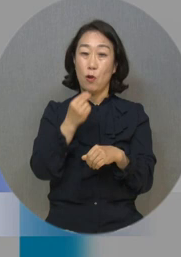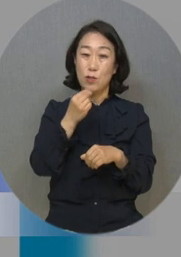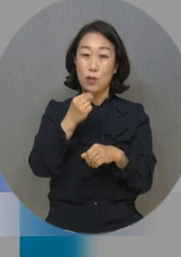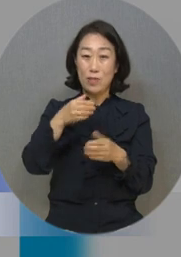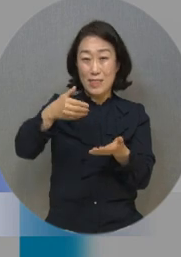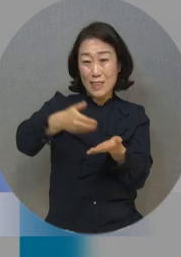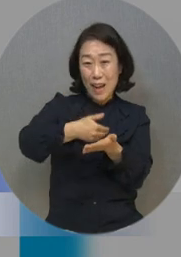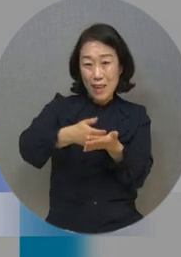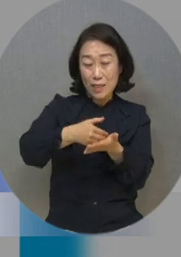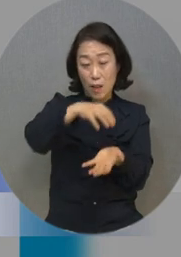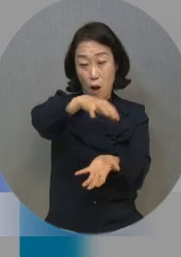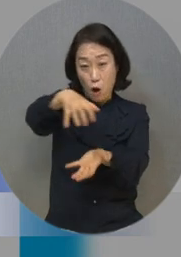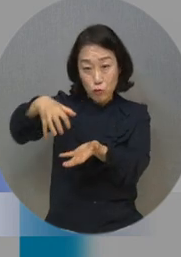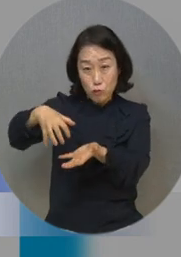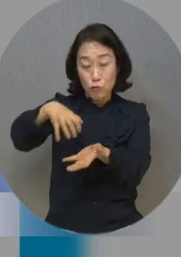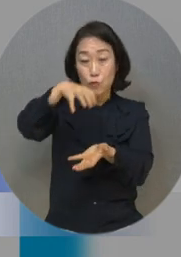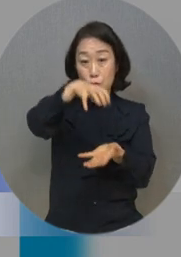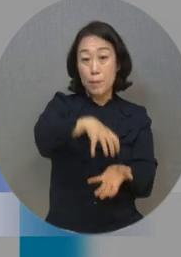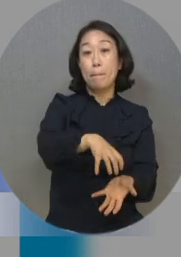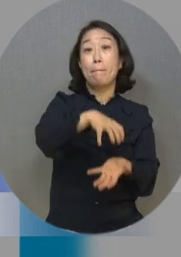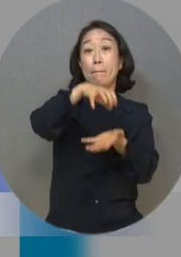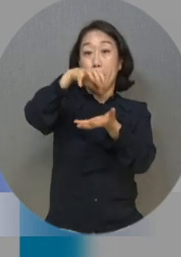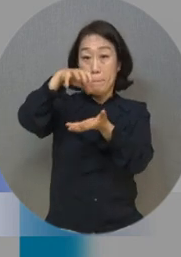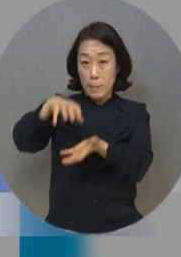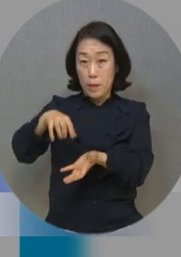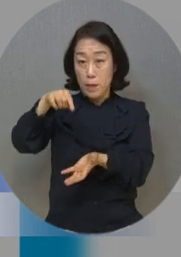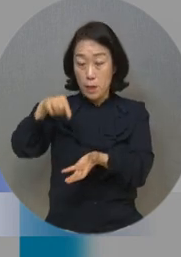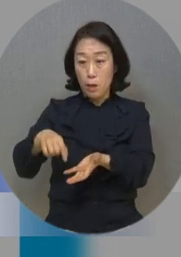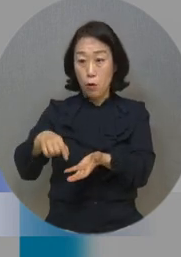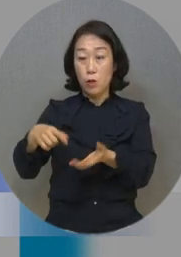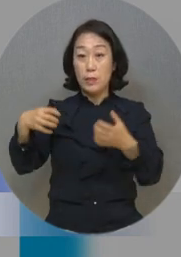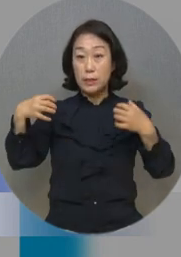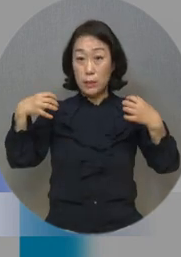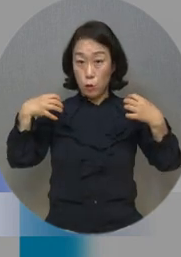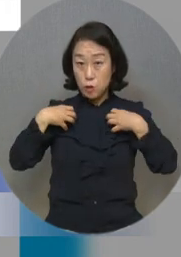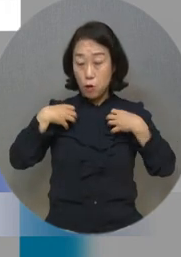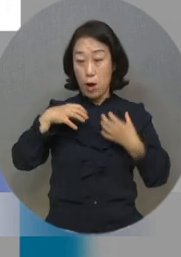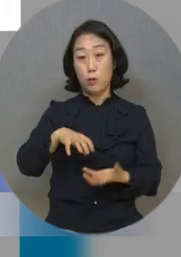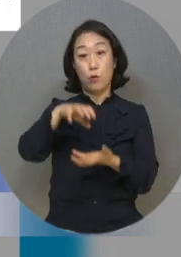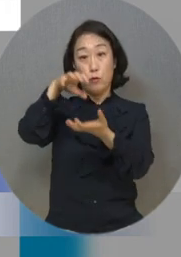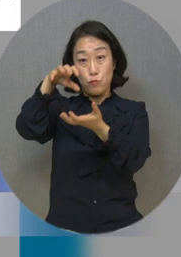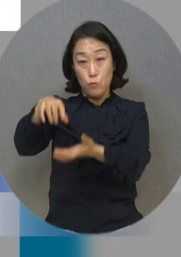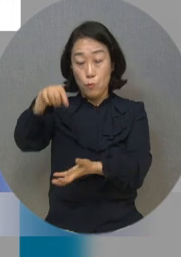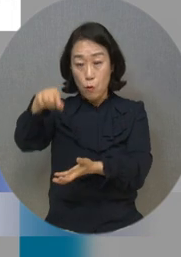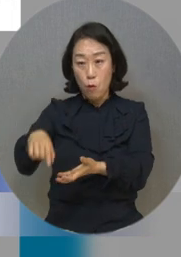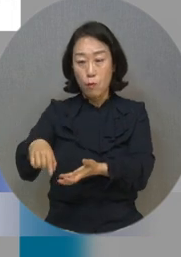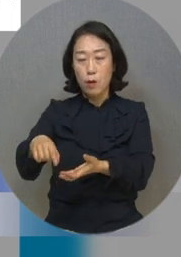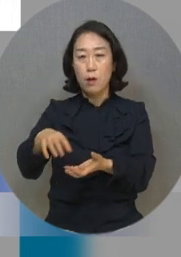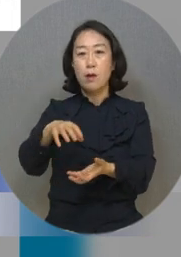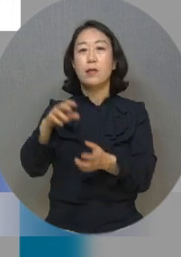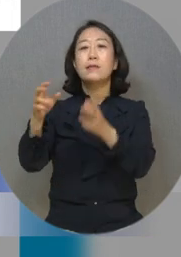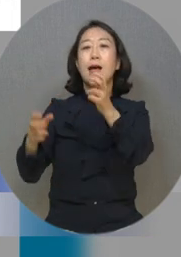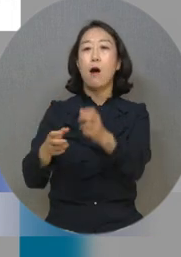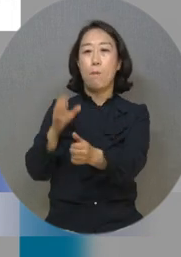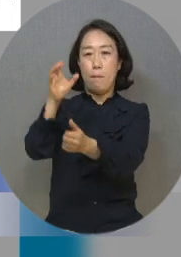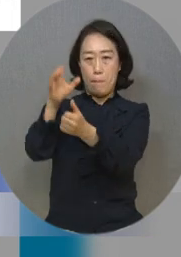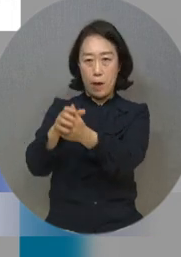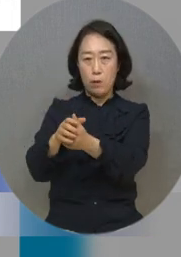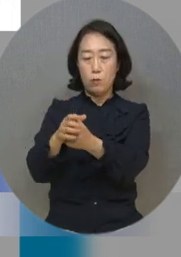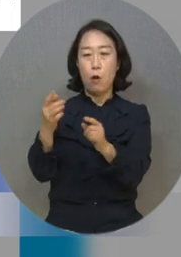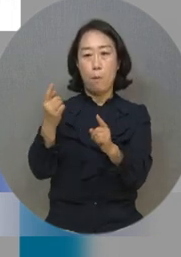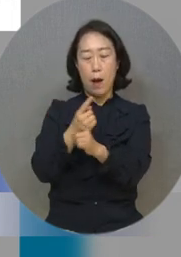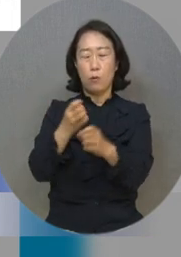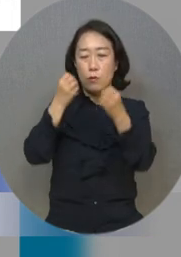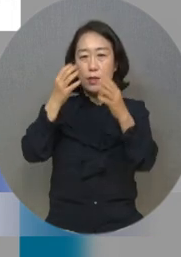수거사업은 노인들이 수집한 폐 건전지를 지자체에 전달하면 재활용 업체는 폐 건전지를 철